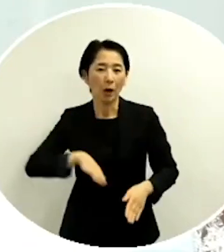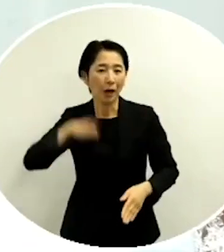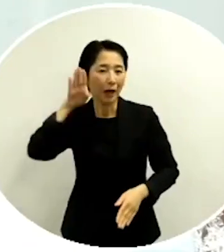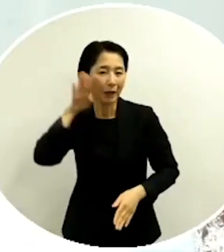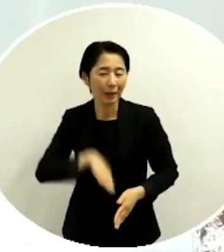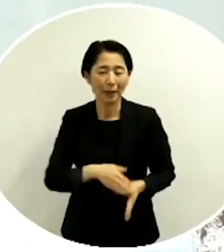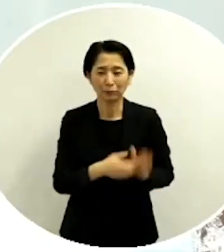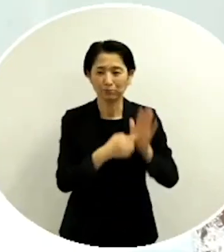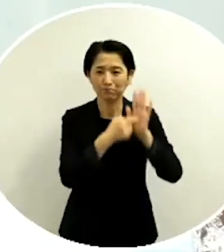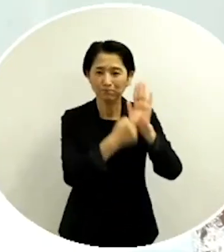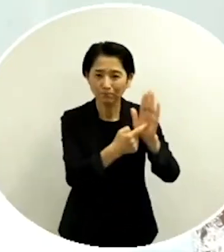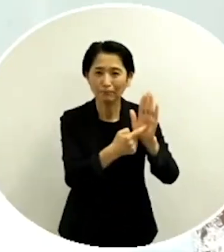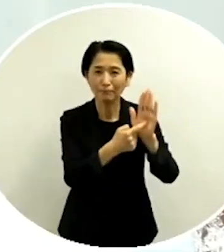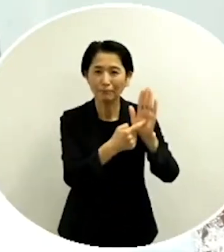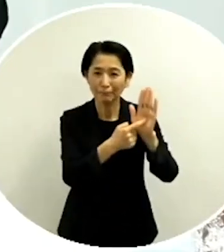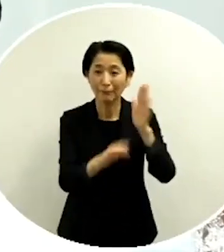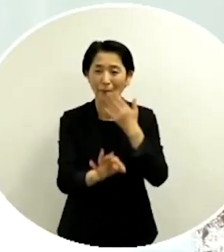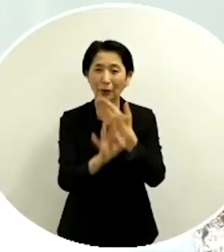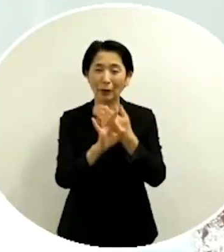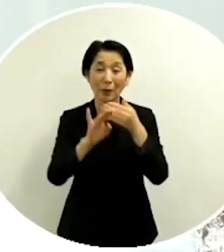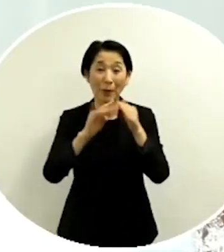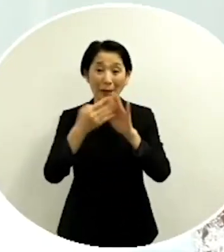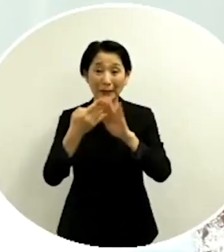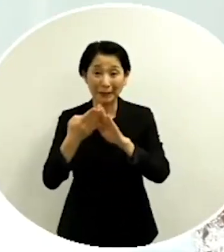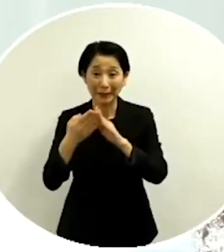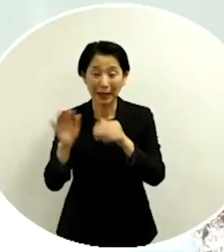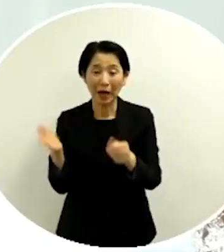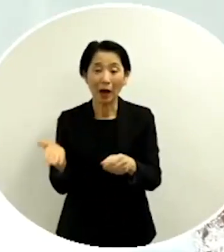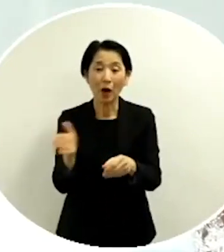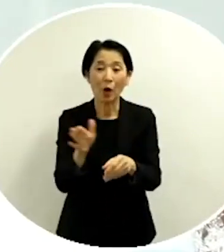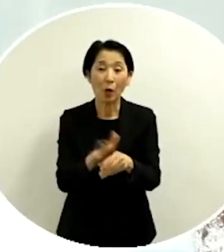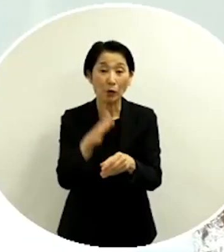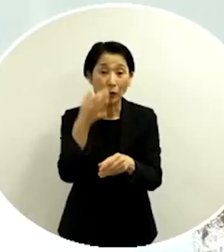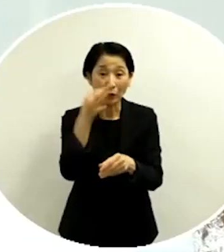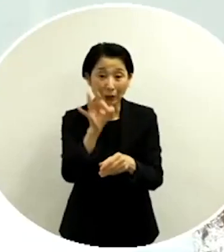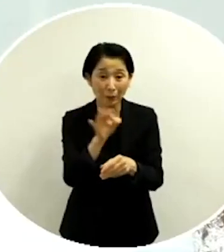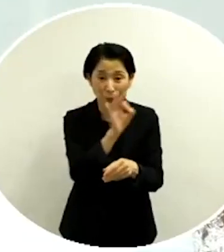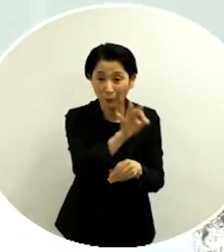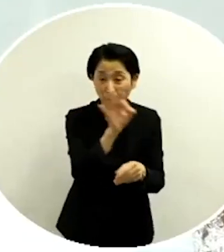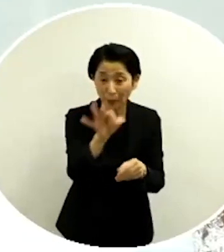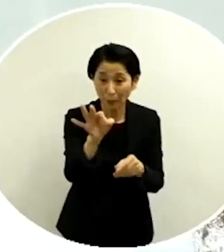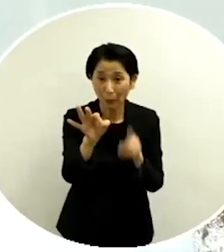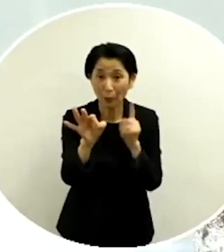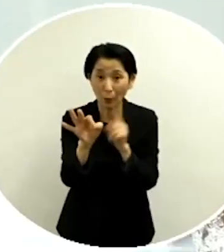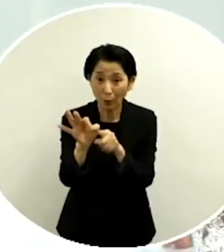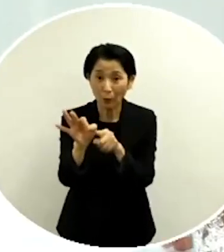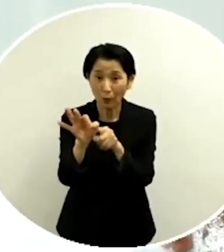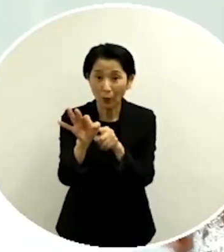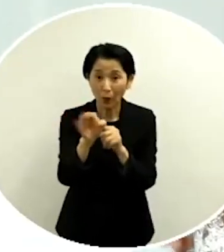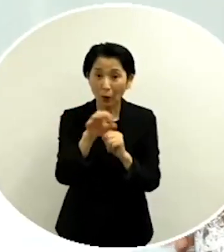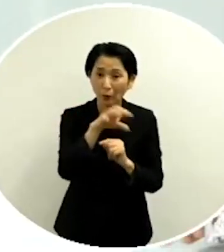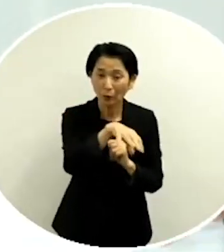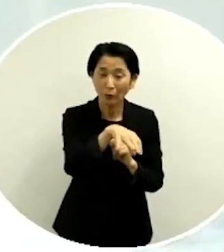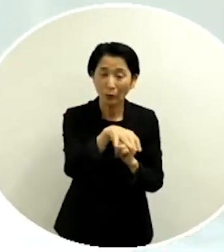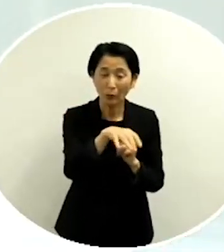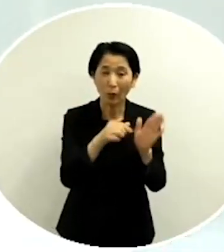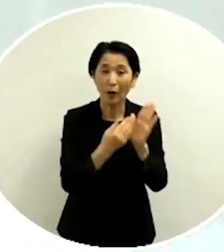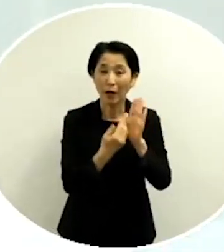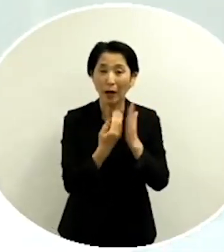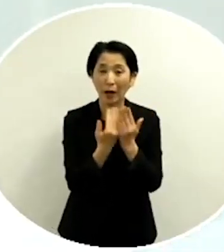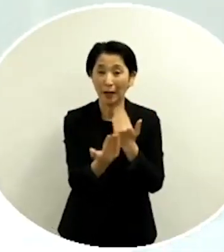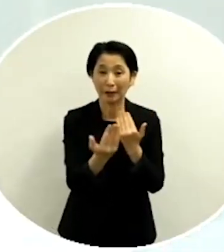公開しよう例えば町が補助金をどの団体にいくら出しているかそういう情報を公開するあるいは